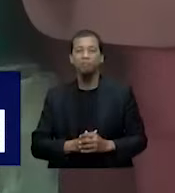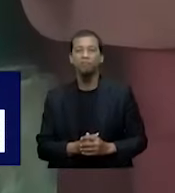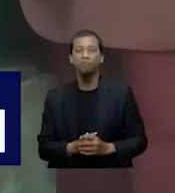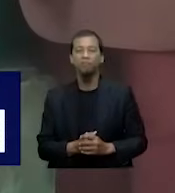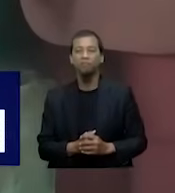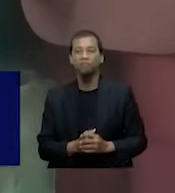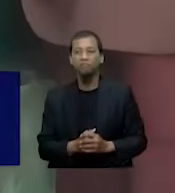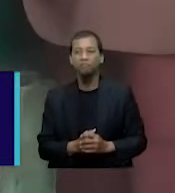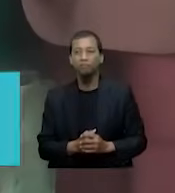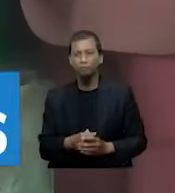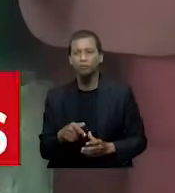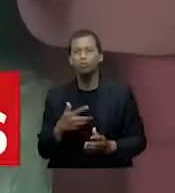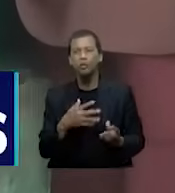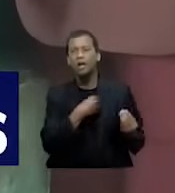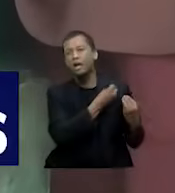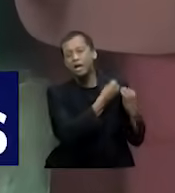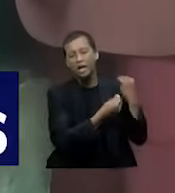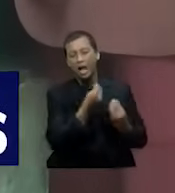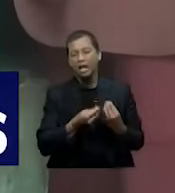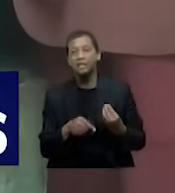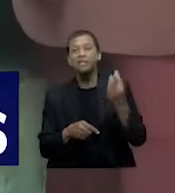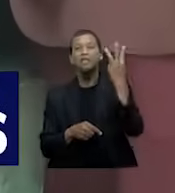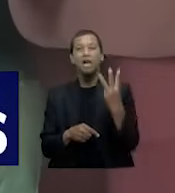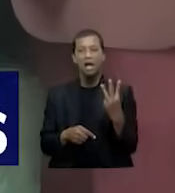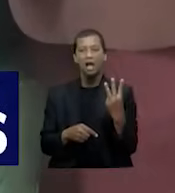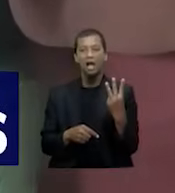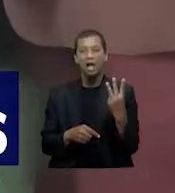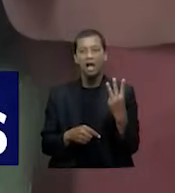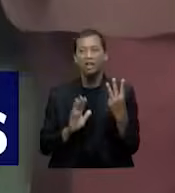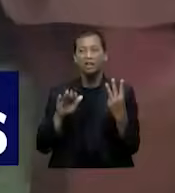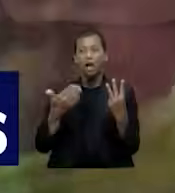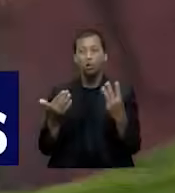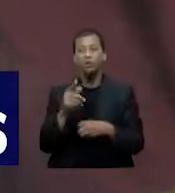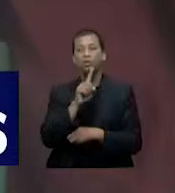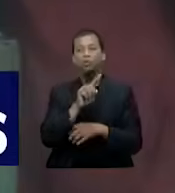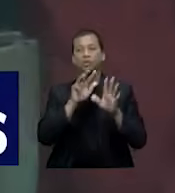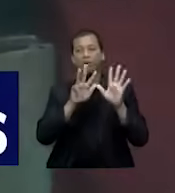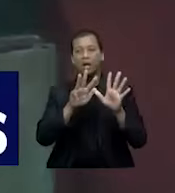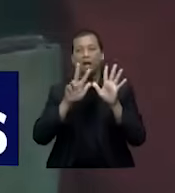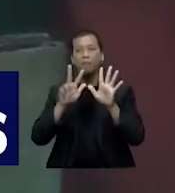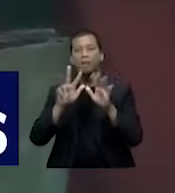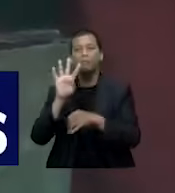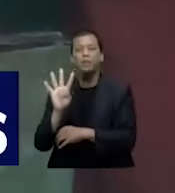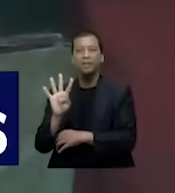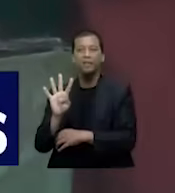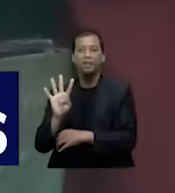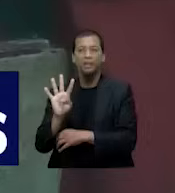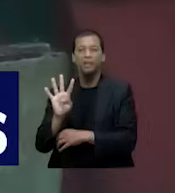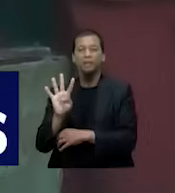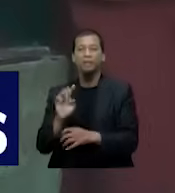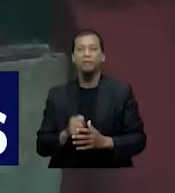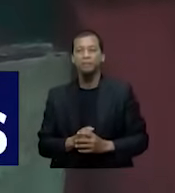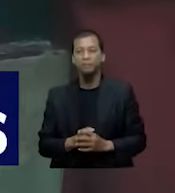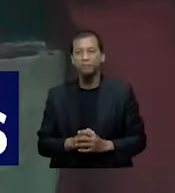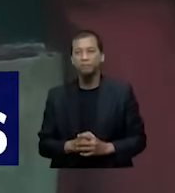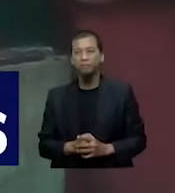Generasi ketiga Ibu Bayu 384. 84 ya? Tahun 84. Yang daging, daging berapa